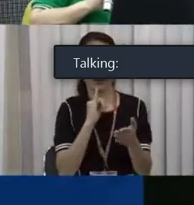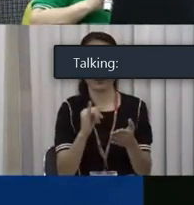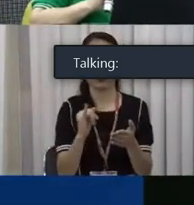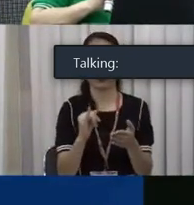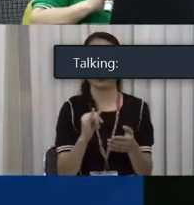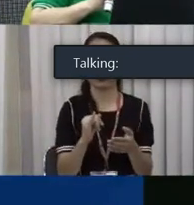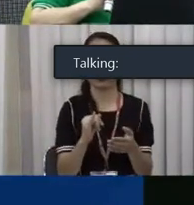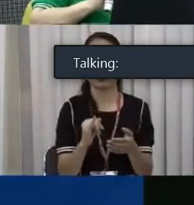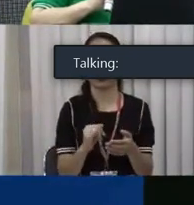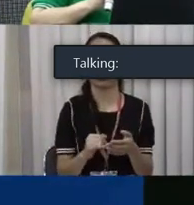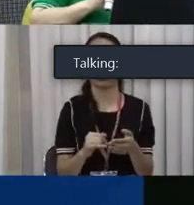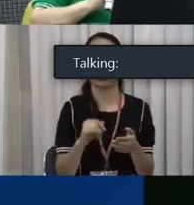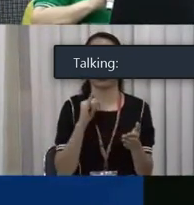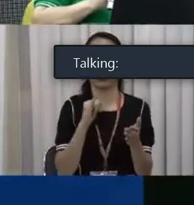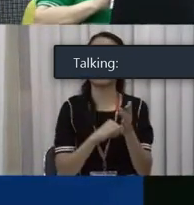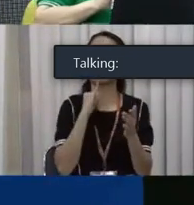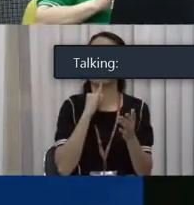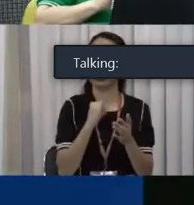Ilaha pod ning mga